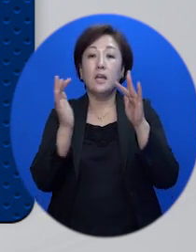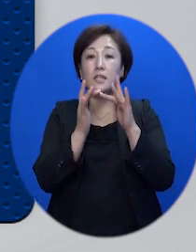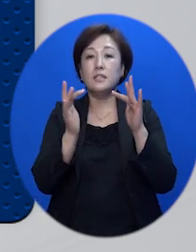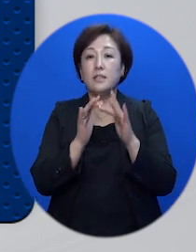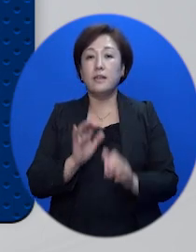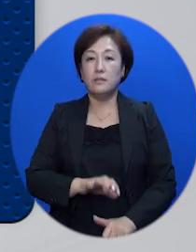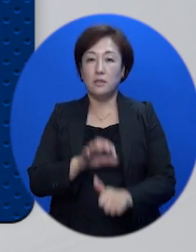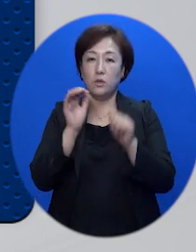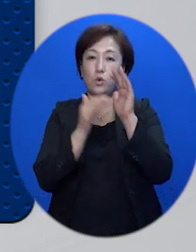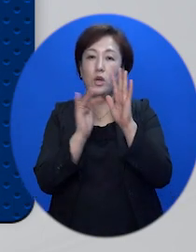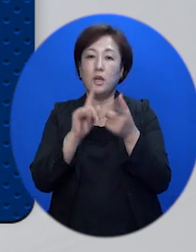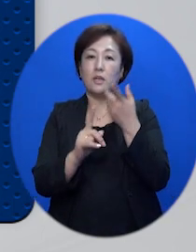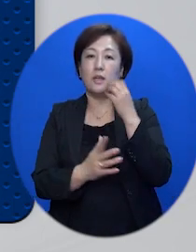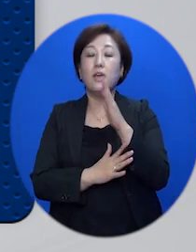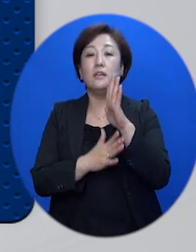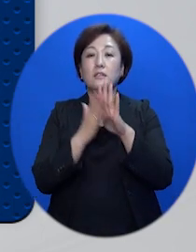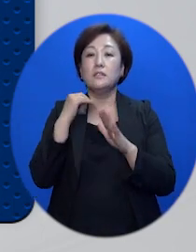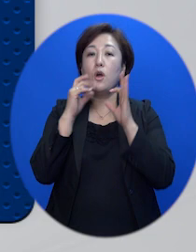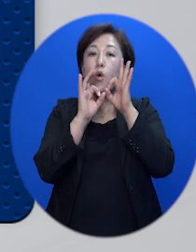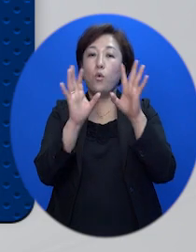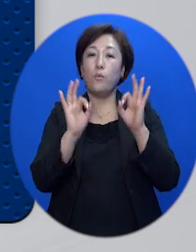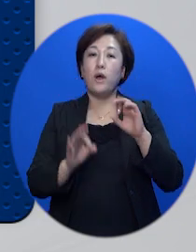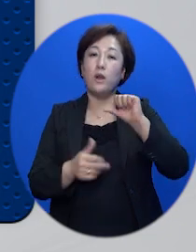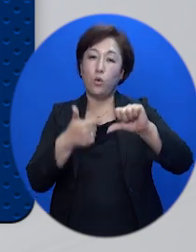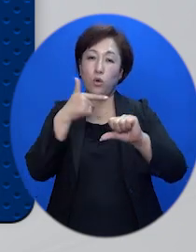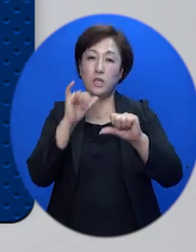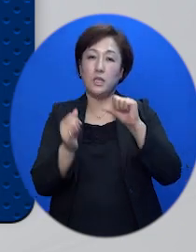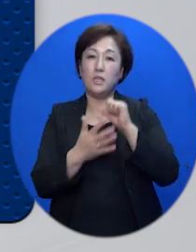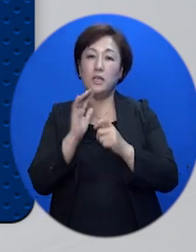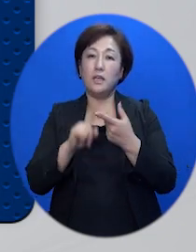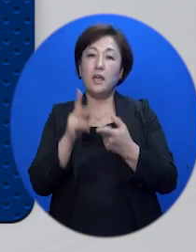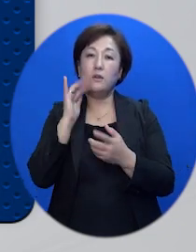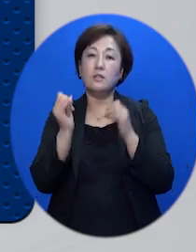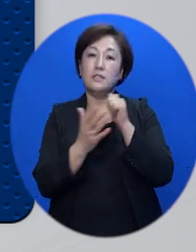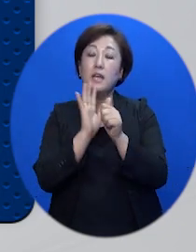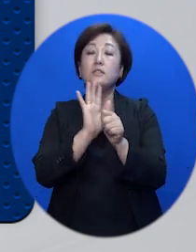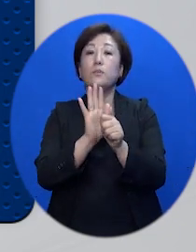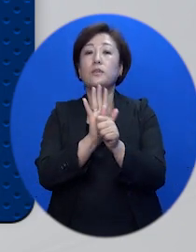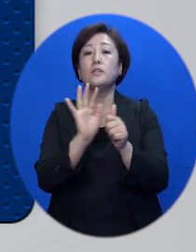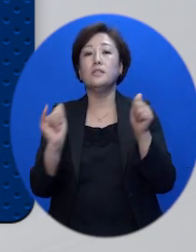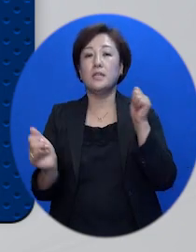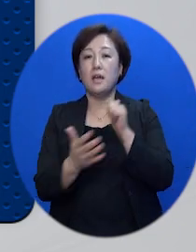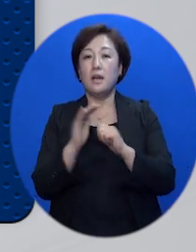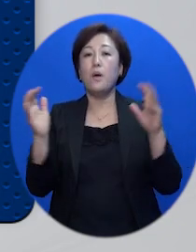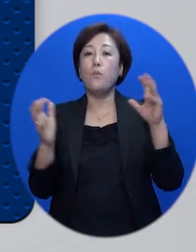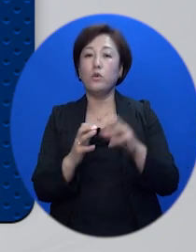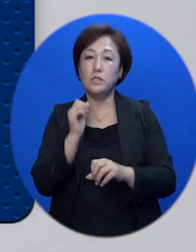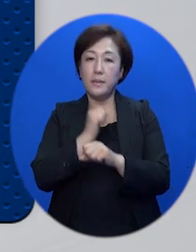SNS를 활용해 울산 시정을 홍보할 제5기 울산누리 서포터즈를 모집합니다.